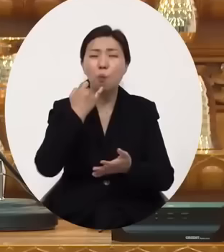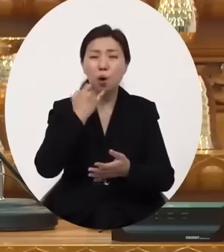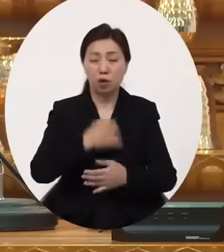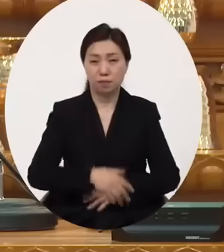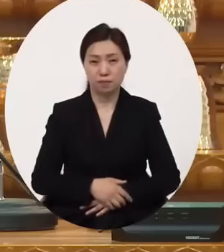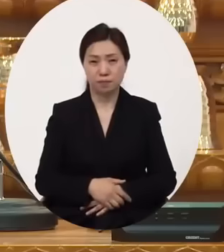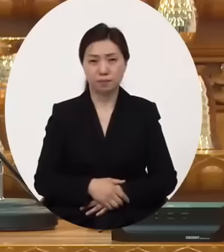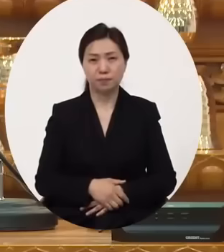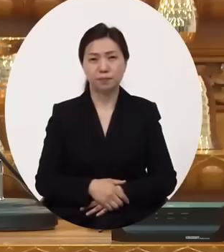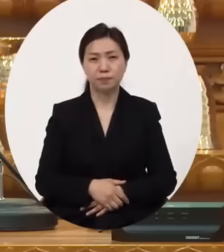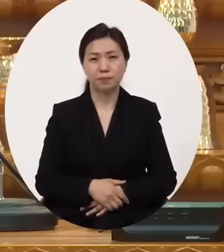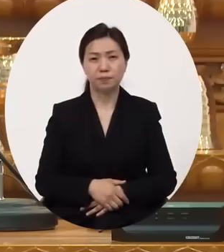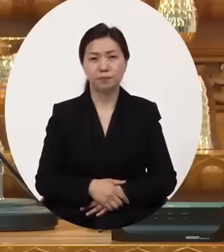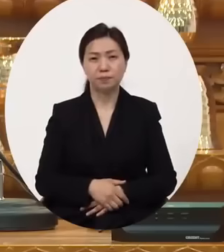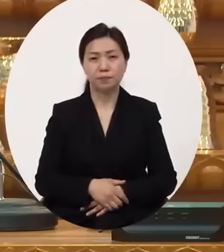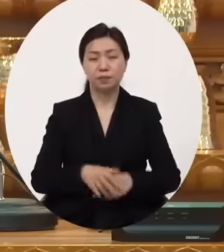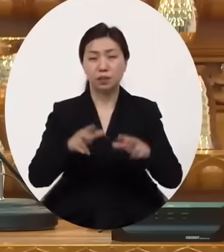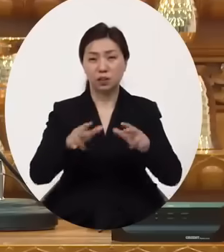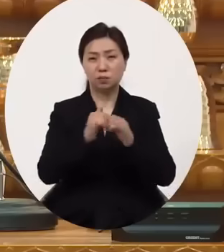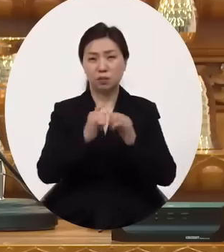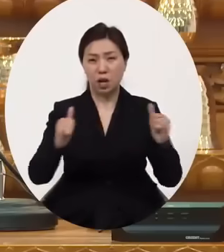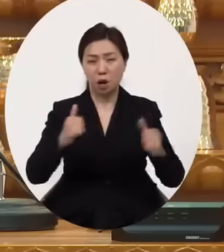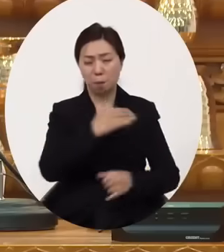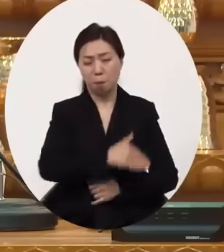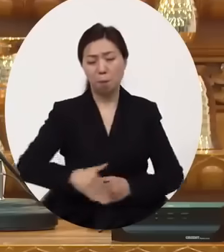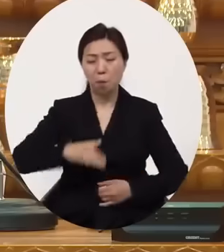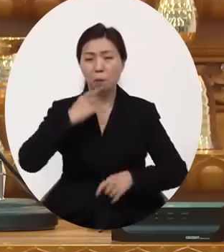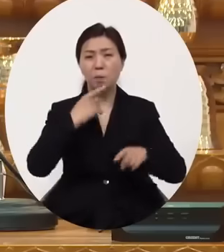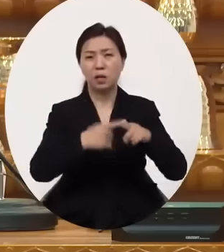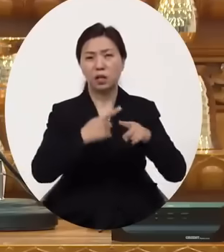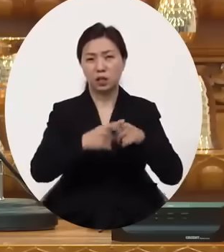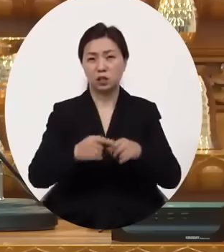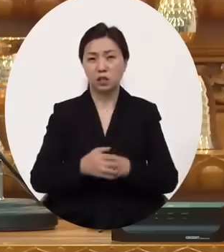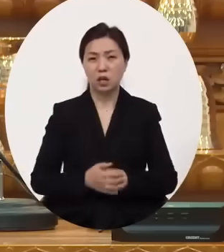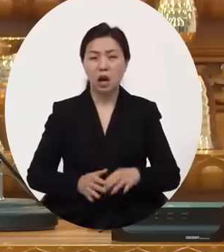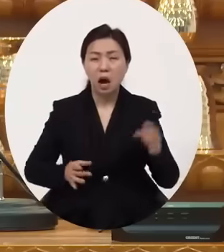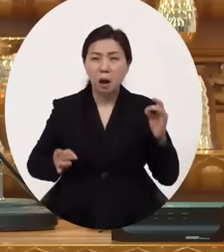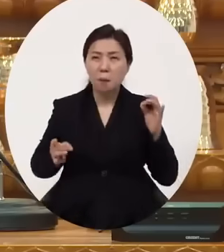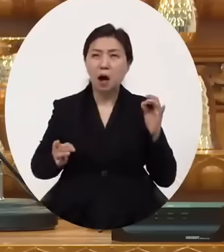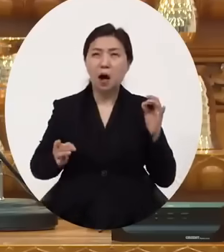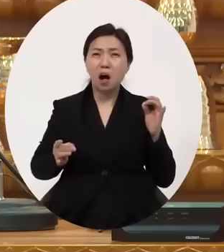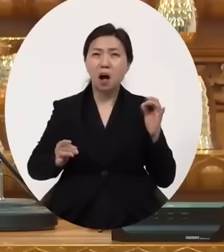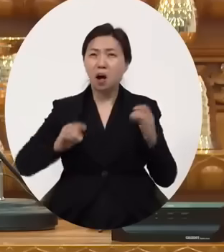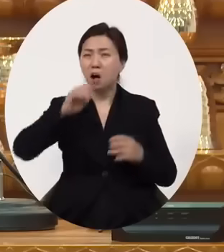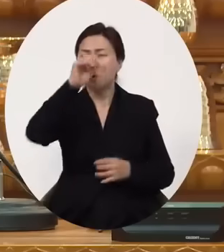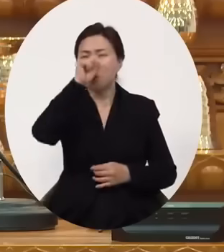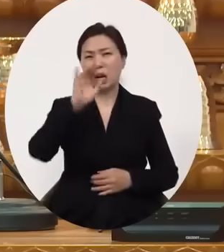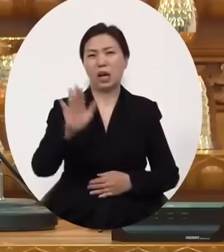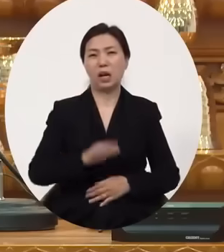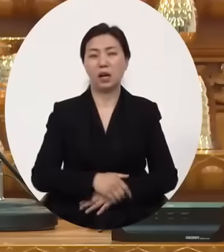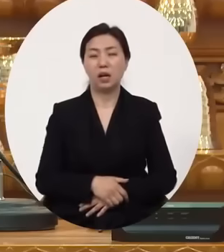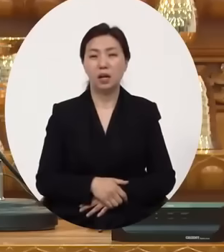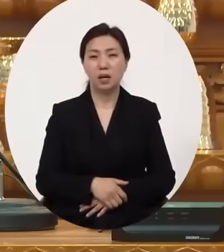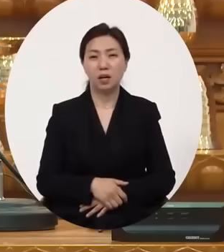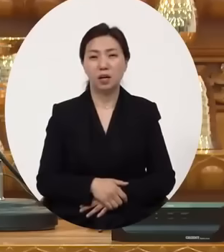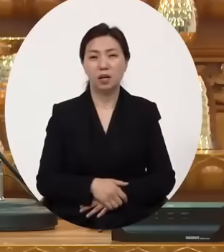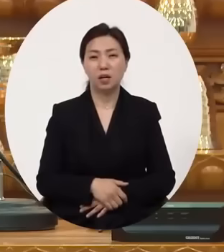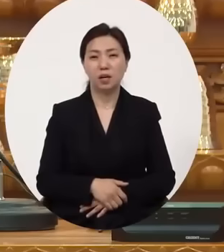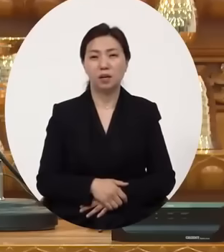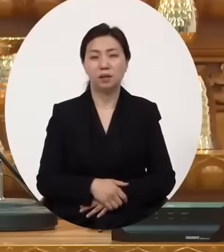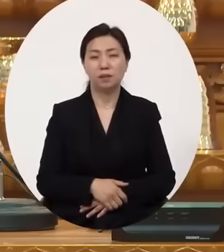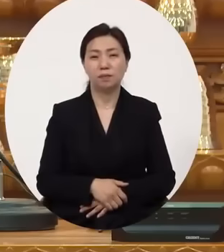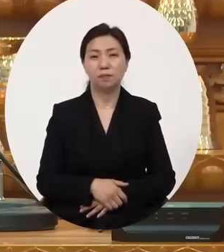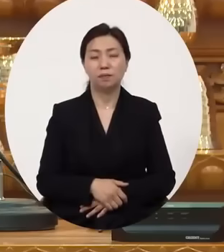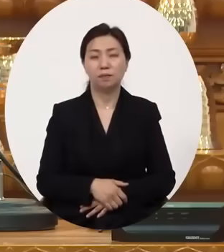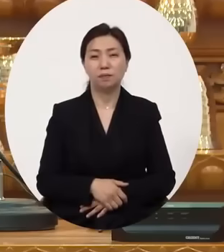나눠놓는 것보다 쓰는 게 더 오래 갑니다. 집도 그렇고 사람 몸도 그래요. 그러니까 안 하고 가만히 놓는다고 좋은 거라 이렇게 생각하시면 안